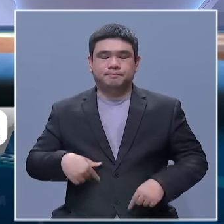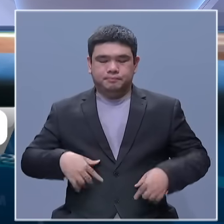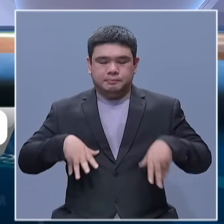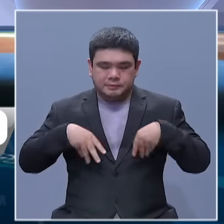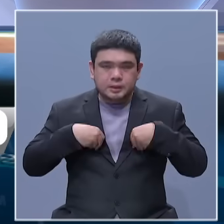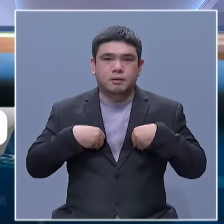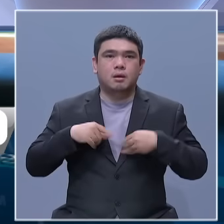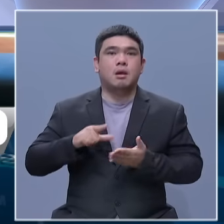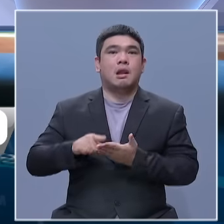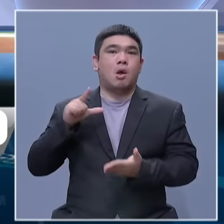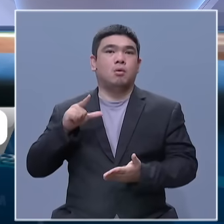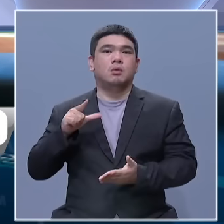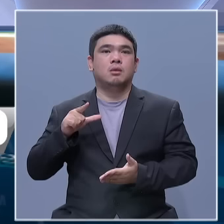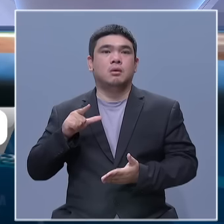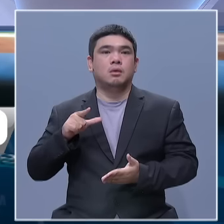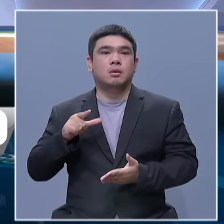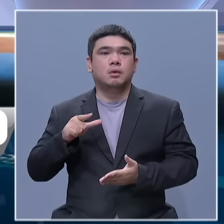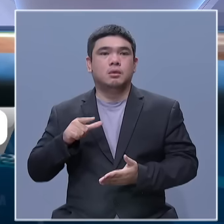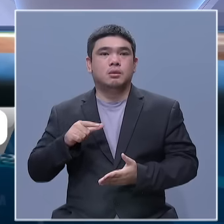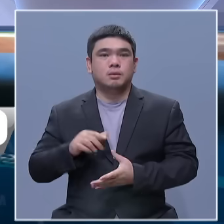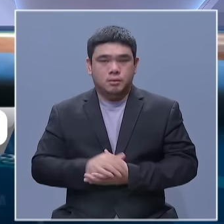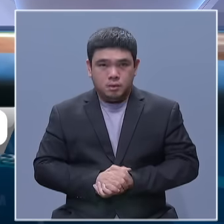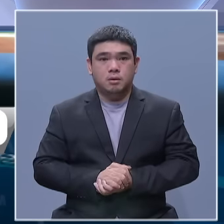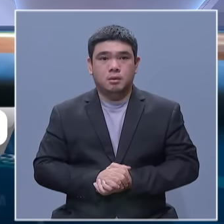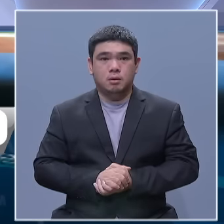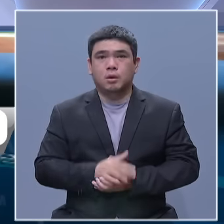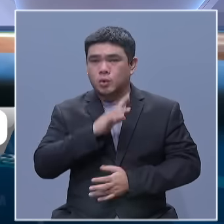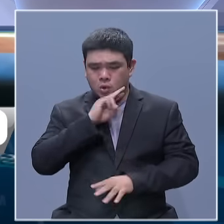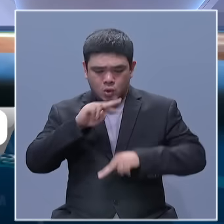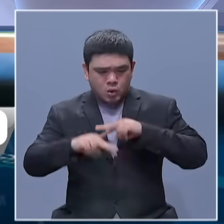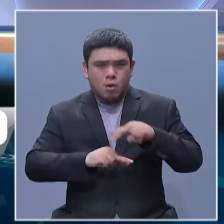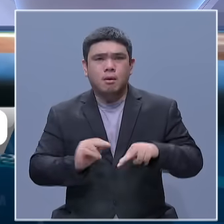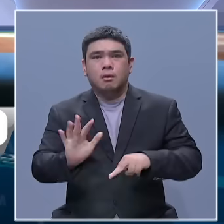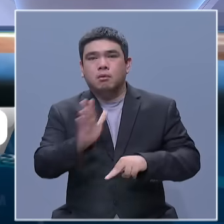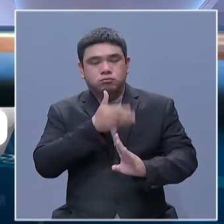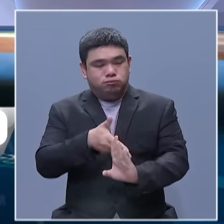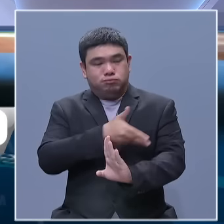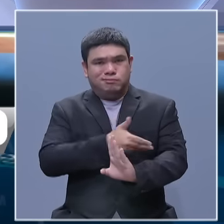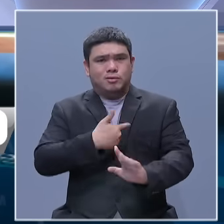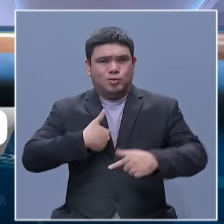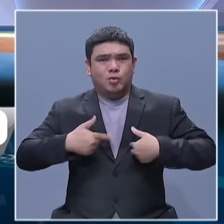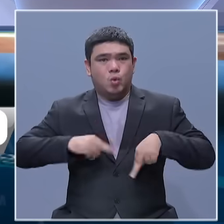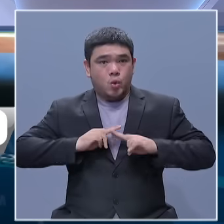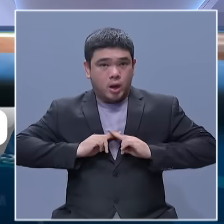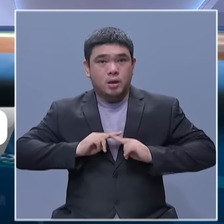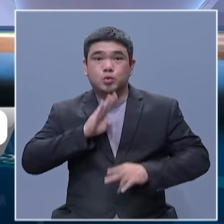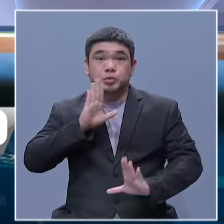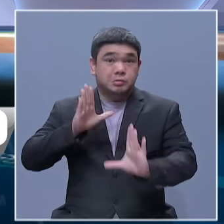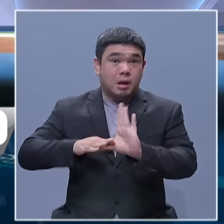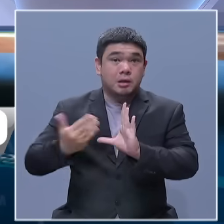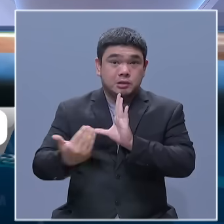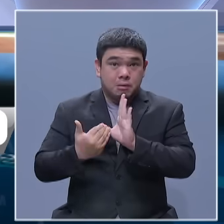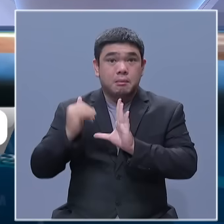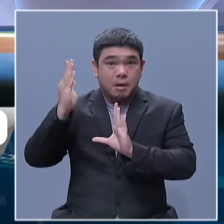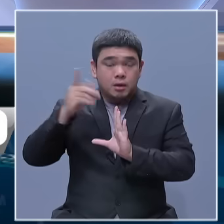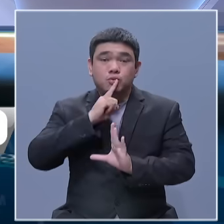ตลาออกก่อนเลย แสดงความรับผิดชอบไปเลย เปิดทางให้มีการตรวจสอบแล้วก็เดี๋ยวถ้าจะมีการสมัครรับเลือกตั้งกันใหม่เนี่ยก็ไป